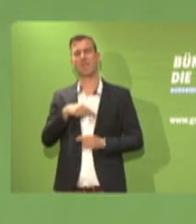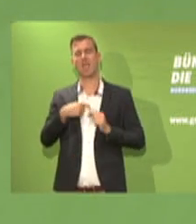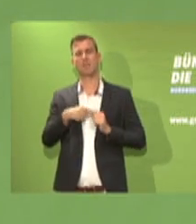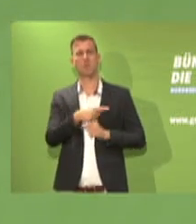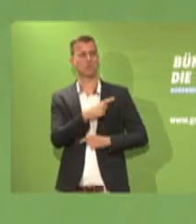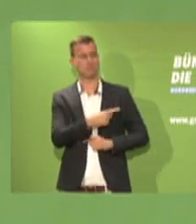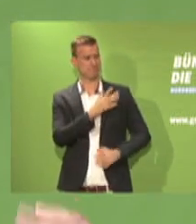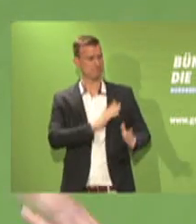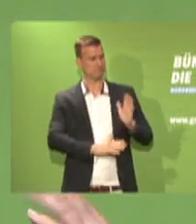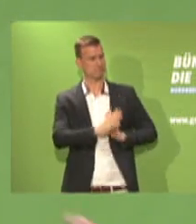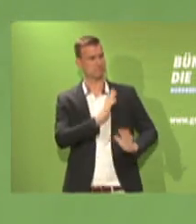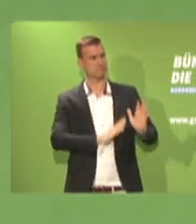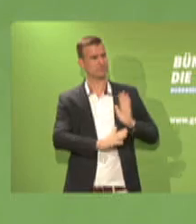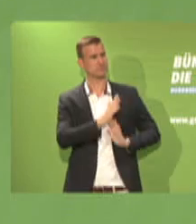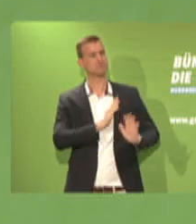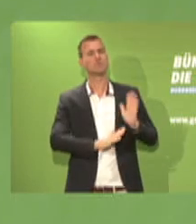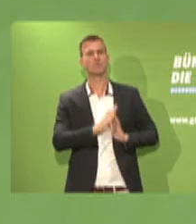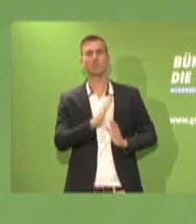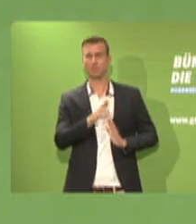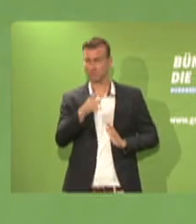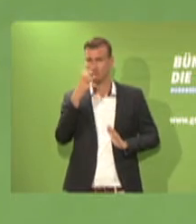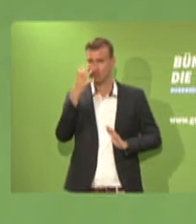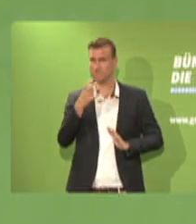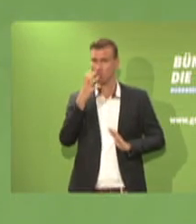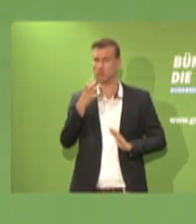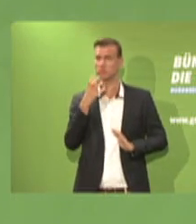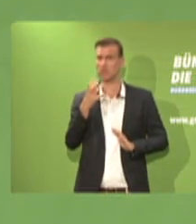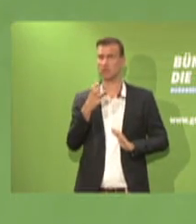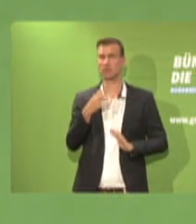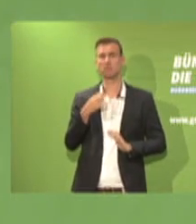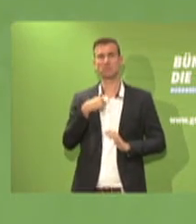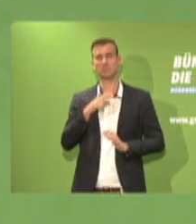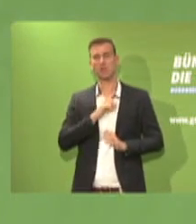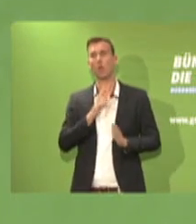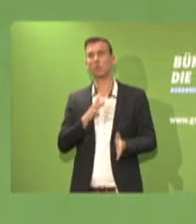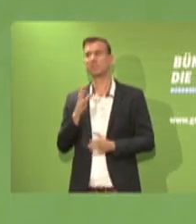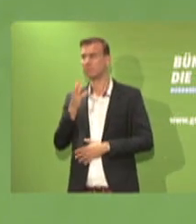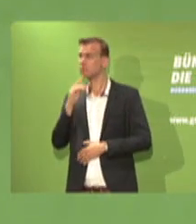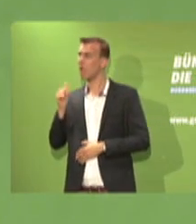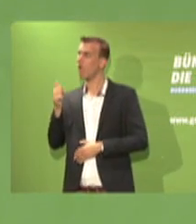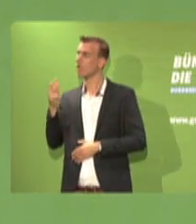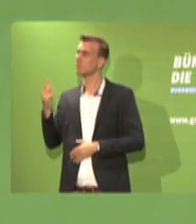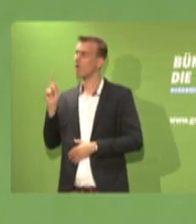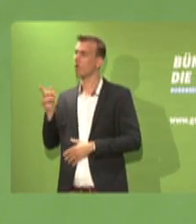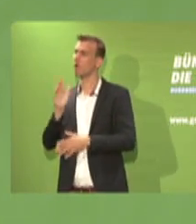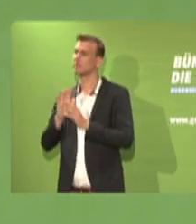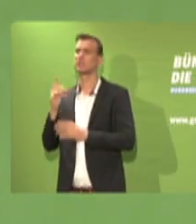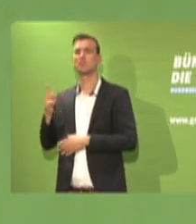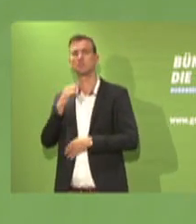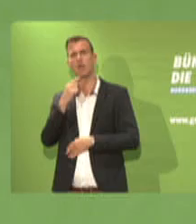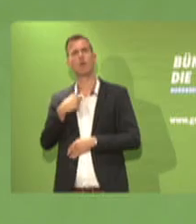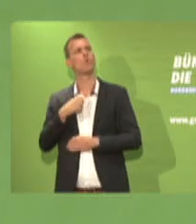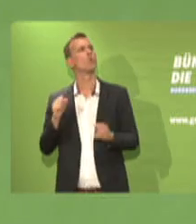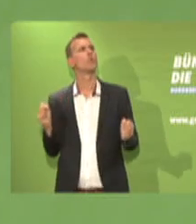ÖVP-Abgeordneter, und das muss man sich mal auf der Zunge zergehen lassen, ich würde mir das wünschen, mancher Konservative würde das bei uns auch erzählen, der sagt, ich